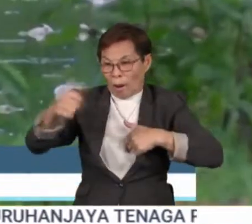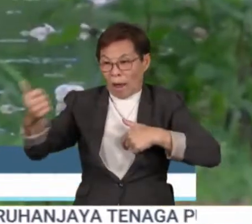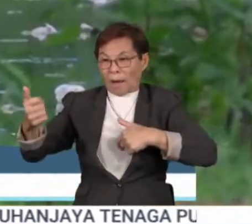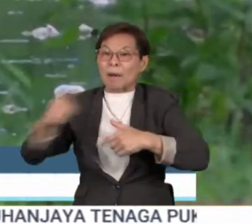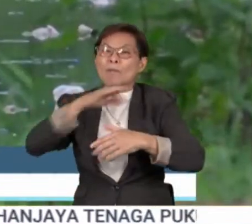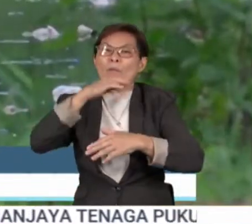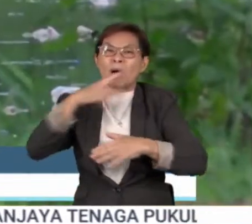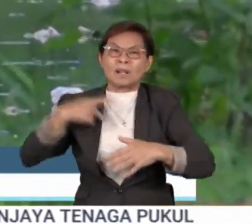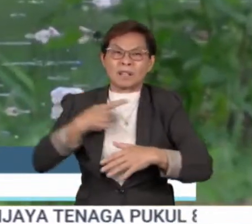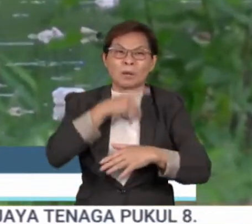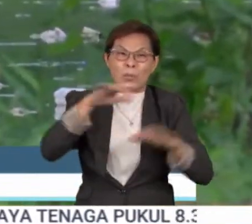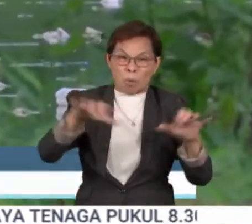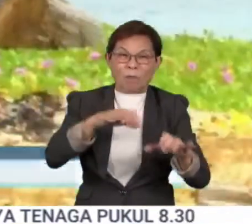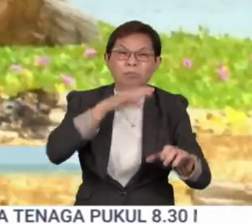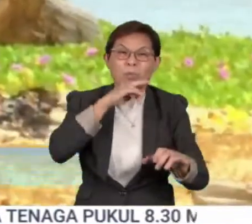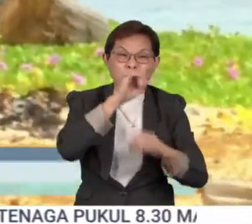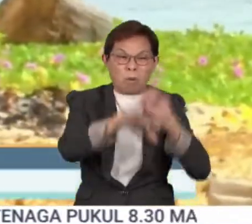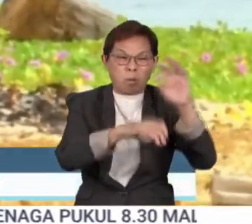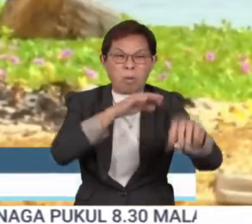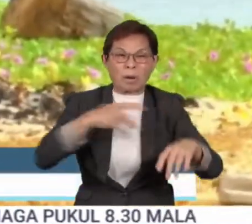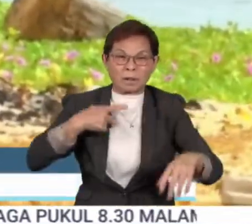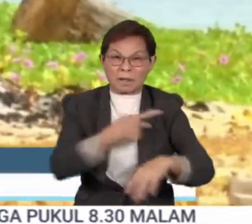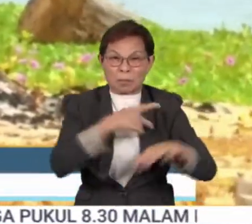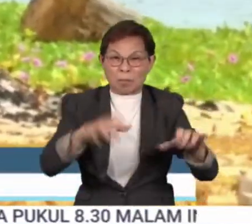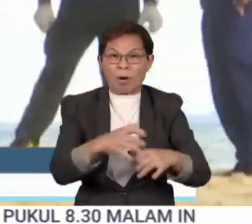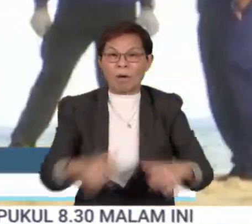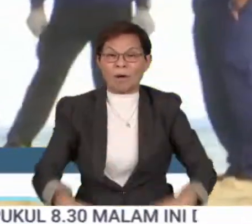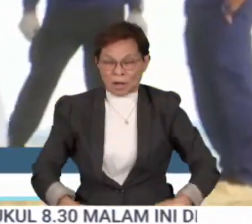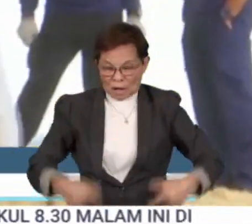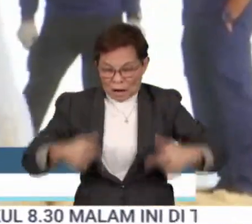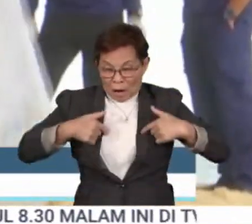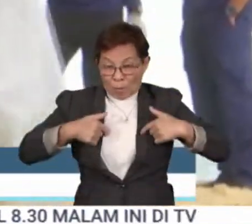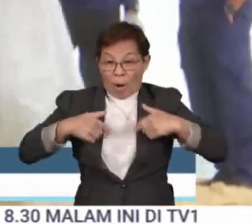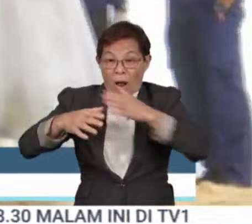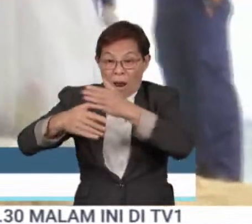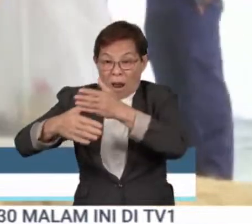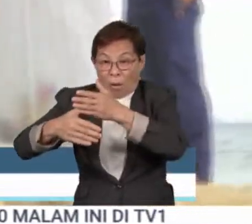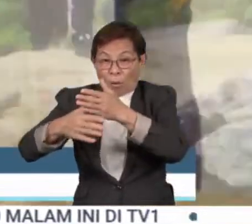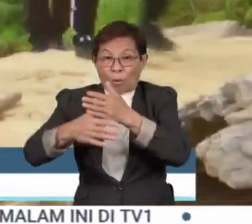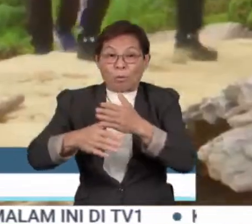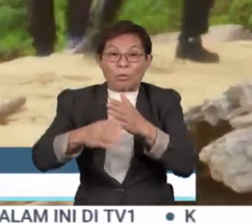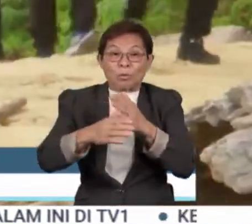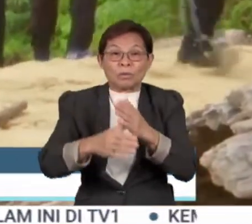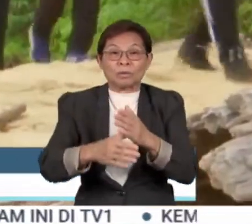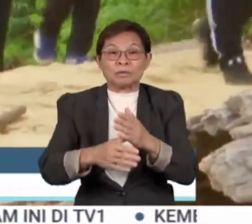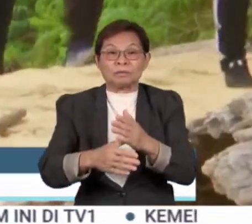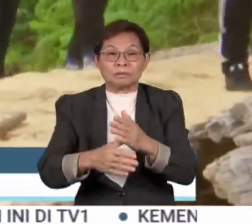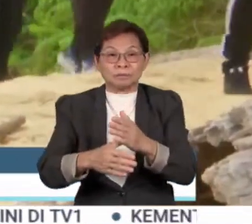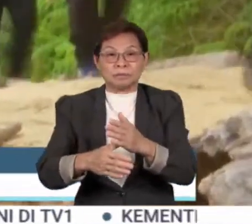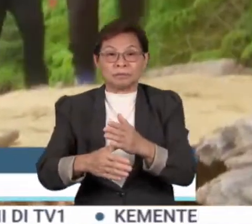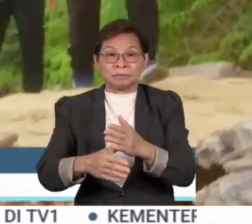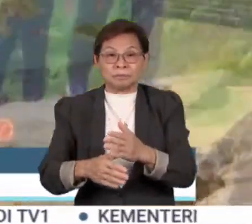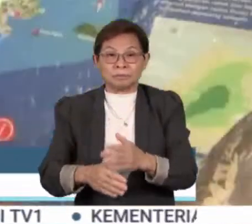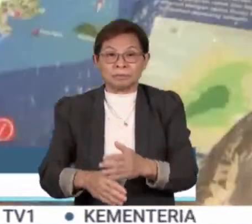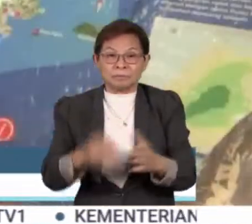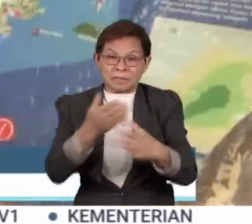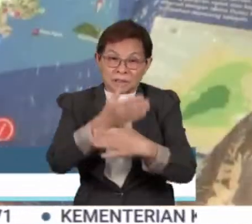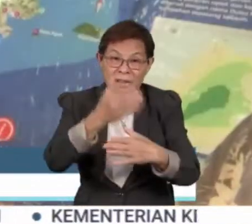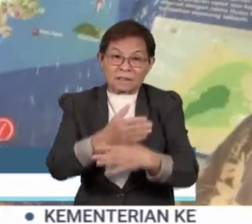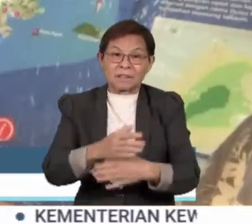kita buat, dia melibatkan kehidupan di laut dan juga kehidupan di darat pesisir pantai inilah. Saranan saya